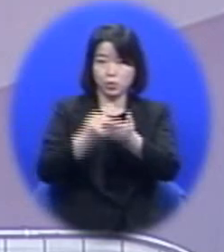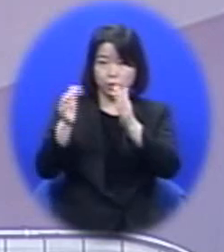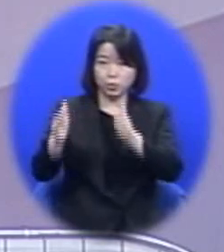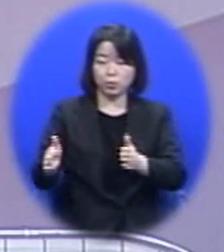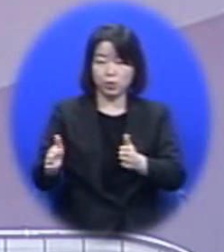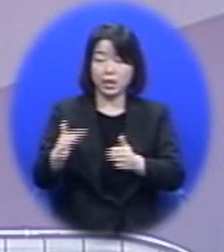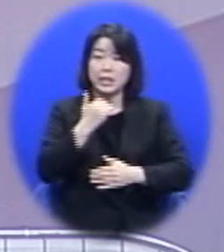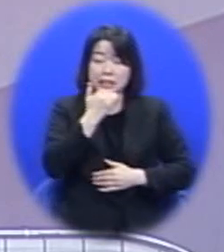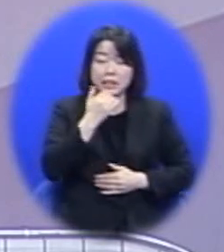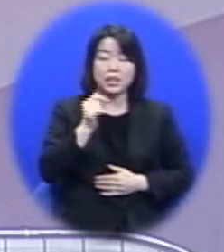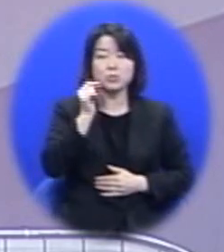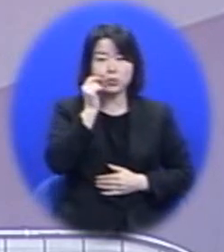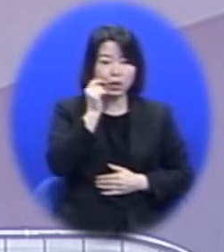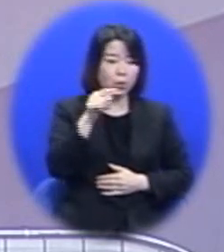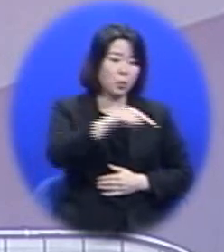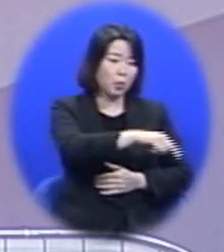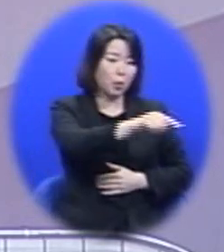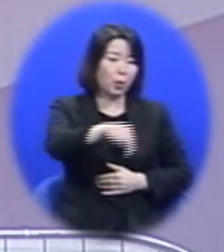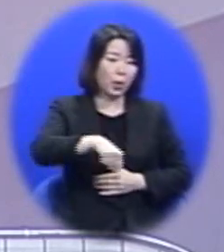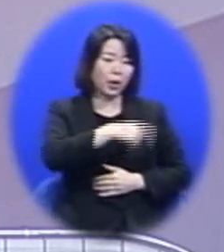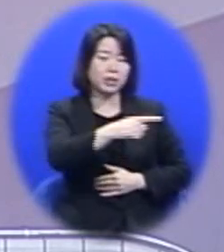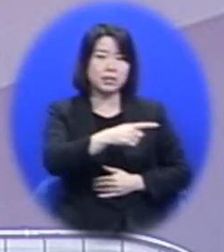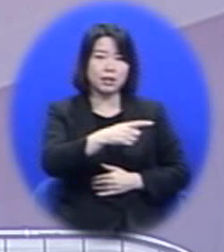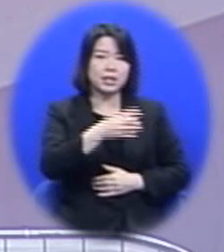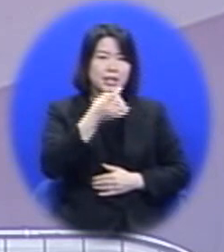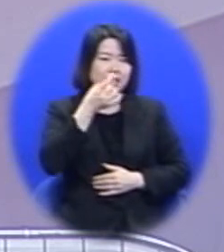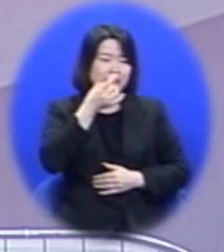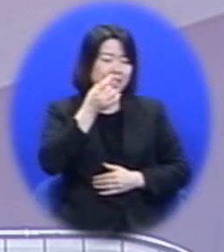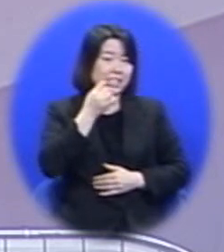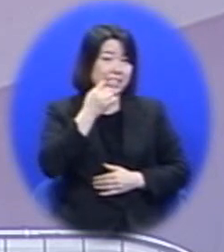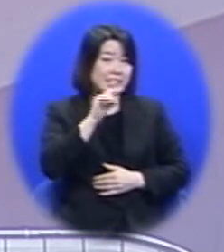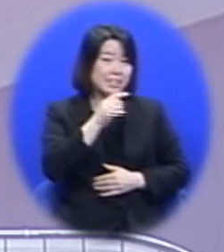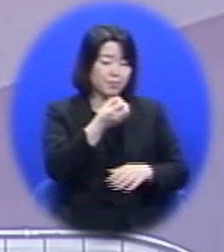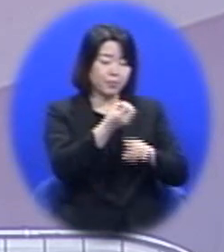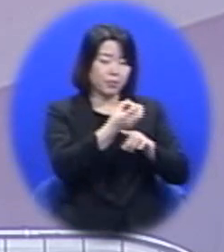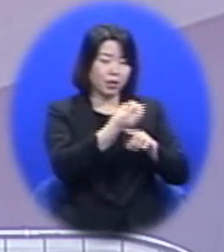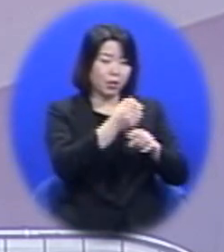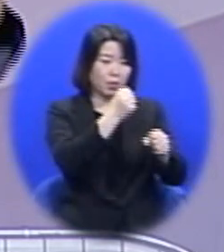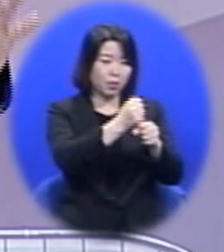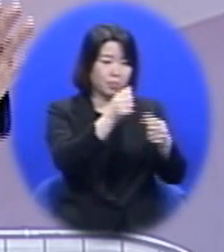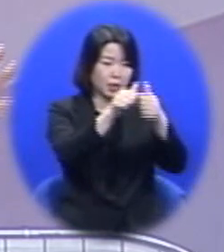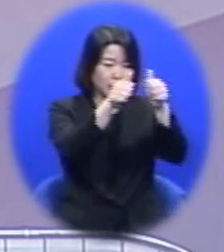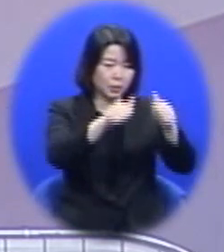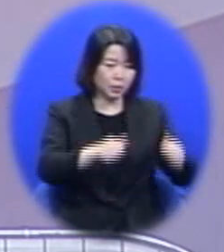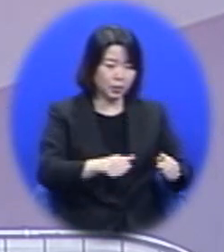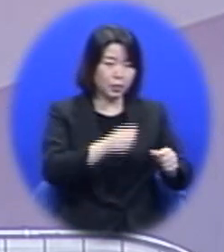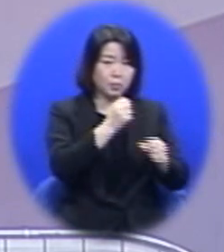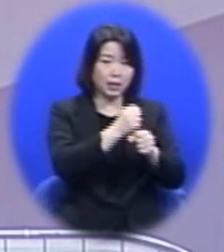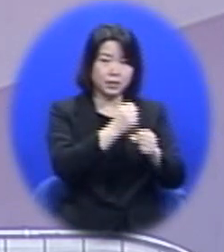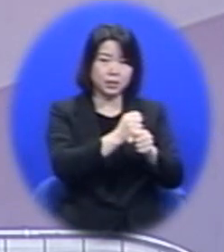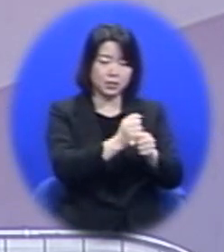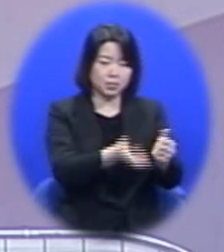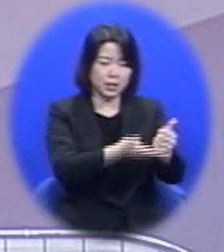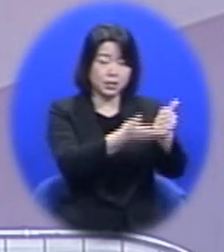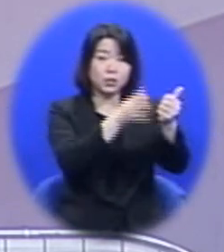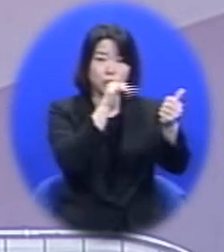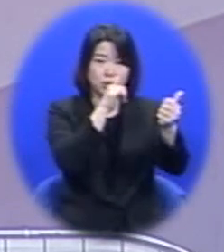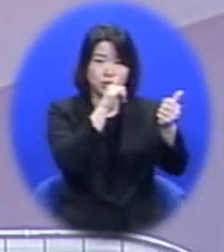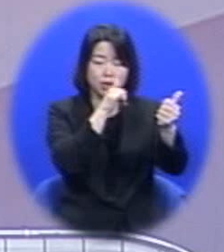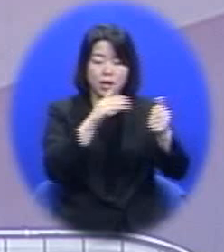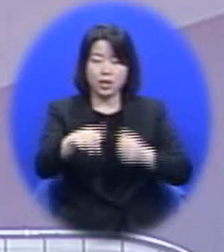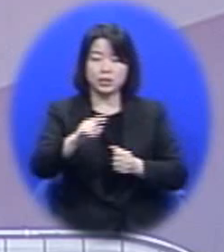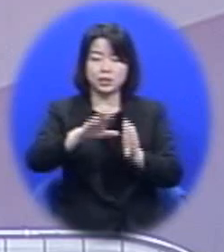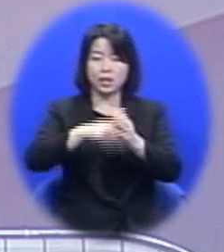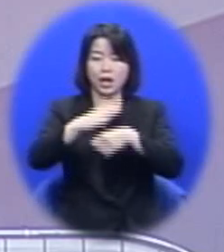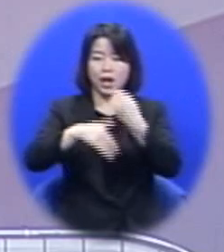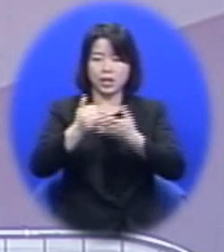그걸 하나님이라고 섬겼습니다. 하나님이 대단히 진노하셔서 이스라엘을 다 진멸하시겠다고 하셨습니다. 그때